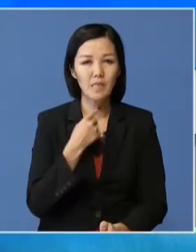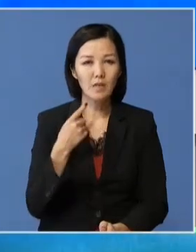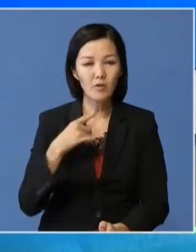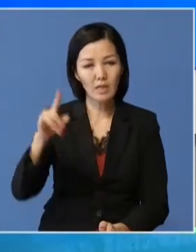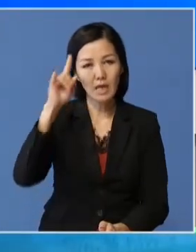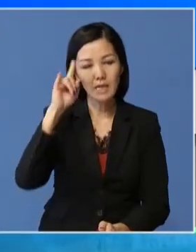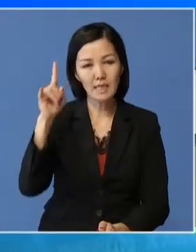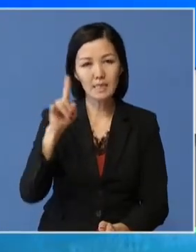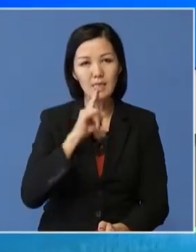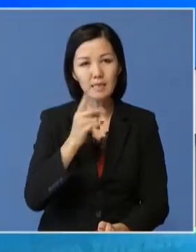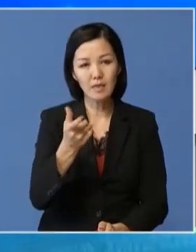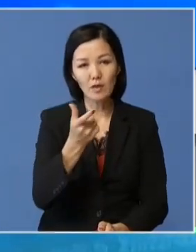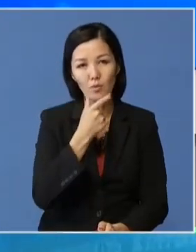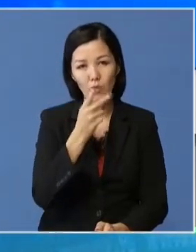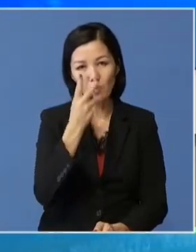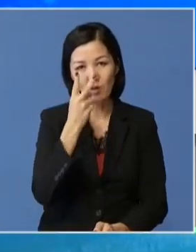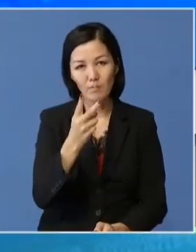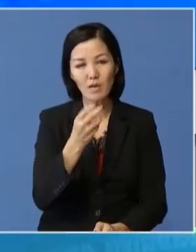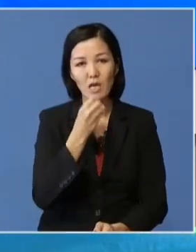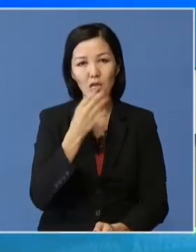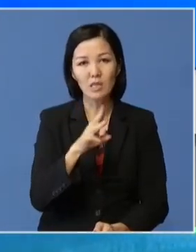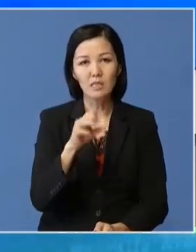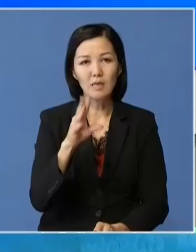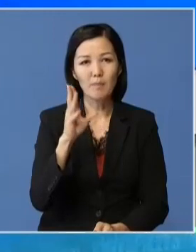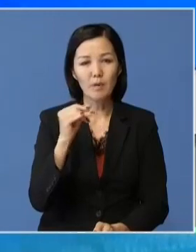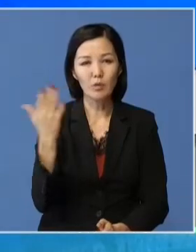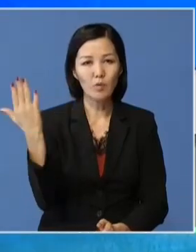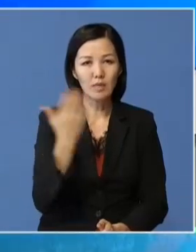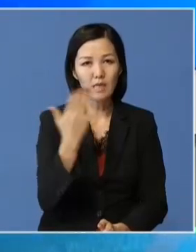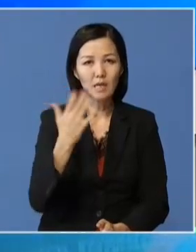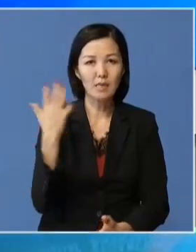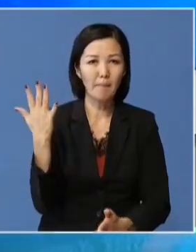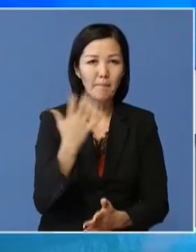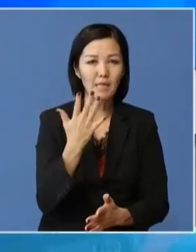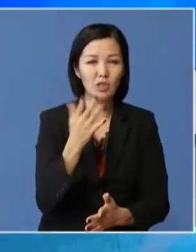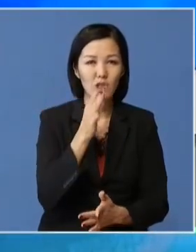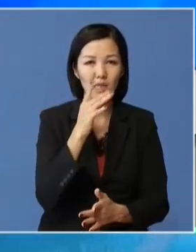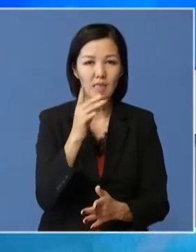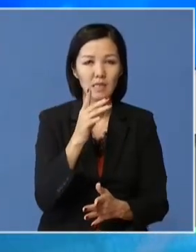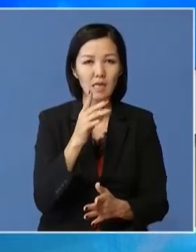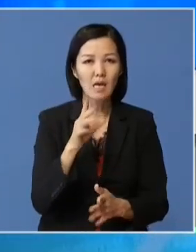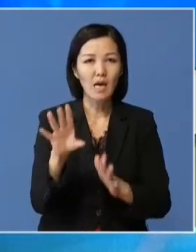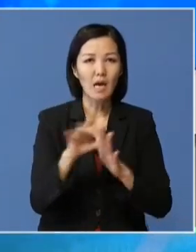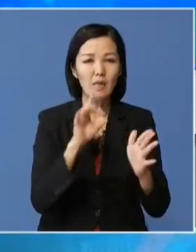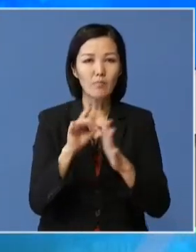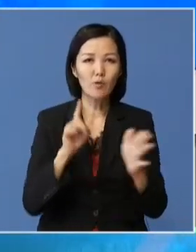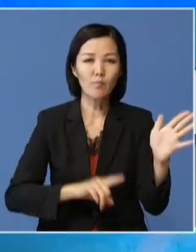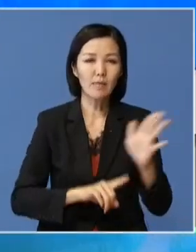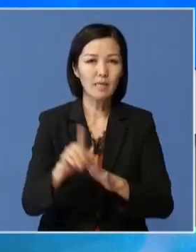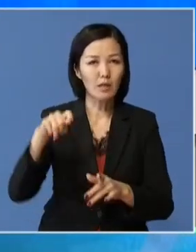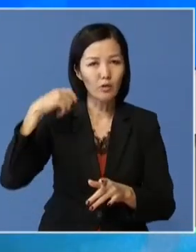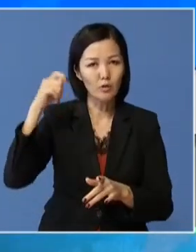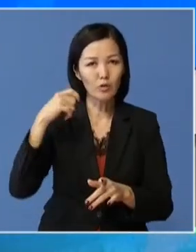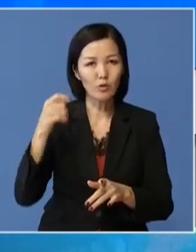Талдықорғанда қазақстандық көрерменге жақсы мәлім «Патруль» сериалының 5-ші кезеңі кастинг басталды. Түсірілім жұмыстары